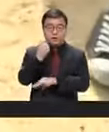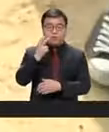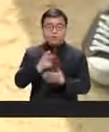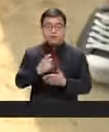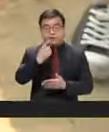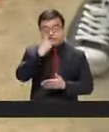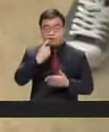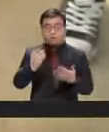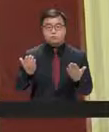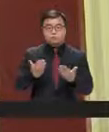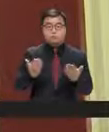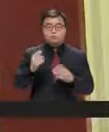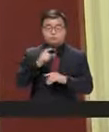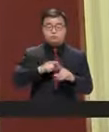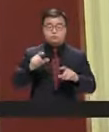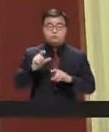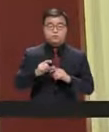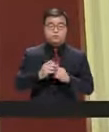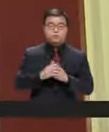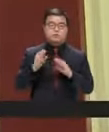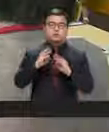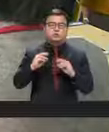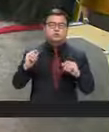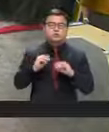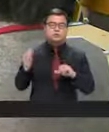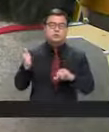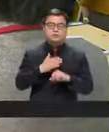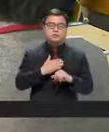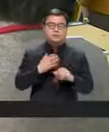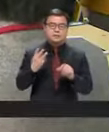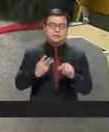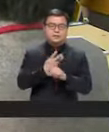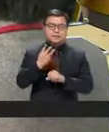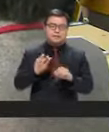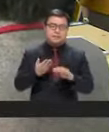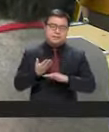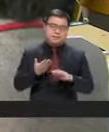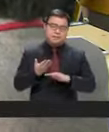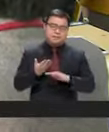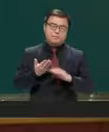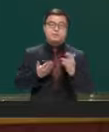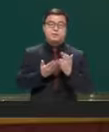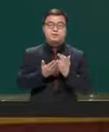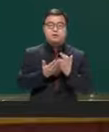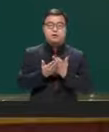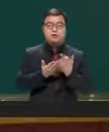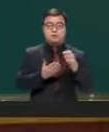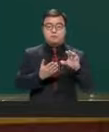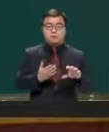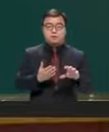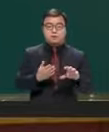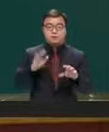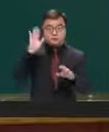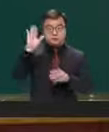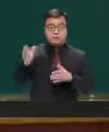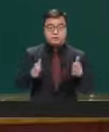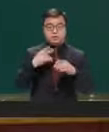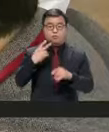덤입니다. 육지에서 3시간 거리, 섬마을에선 만나기 힘든 진로 멘토들이 학생들을